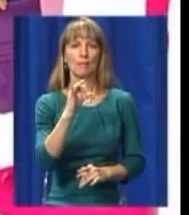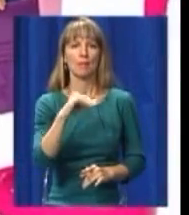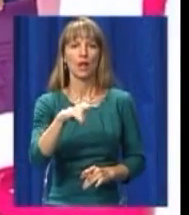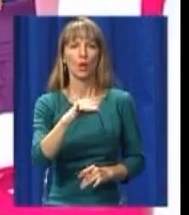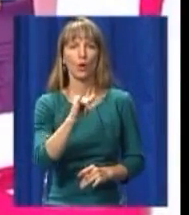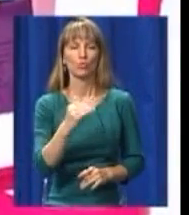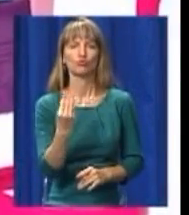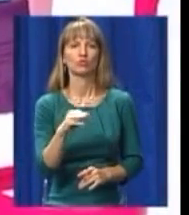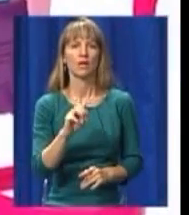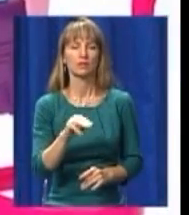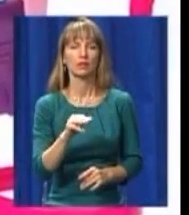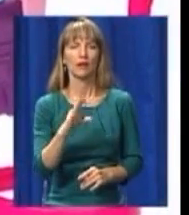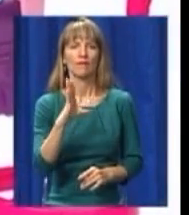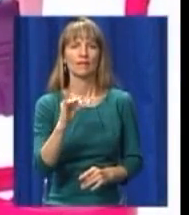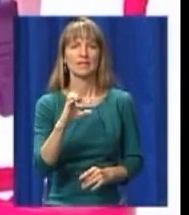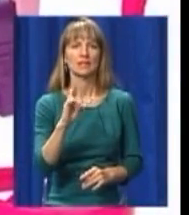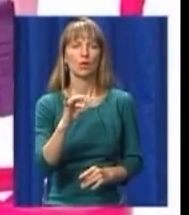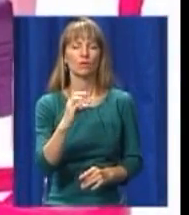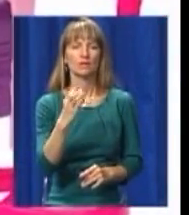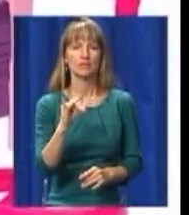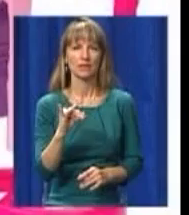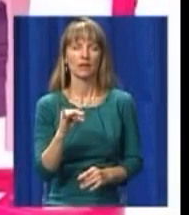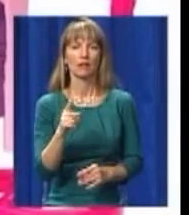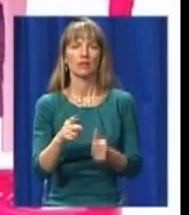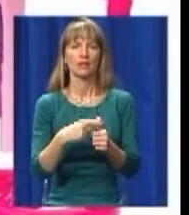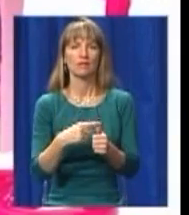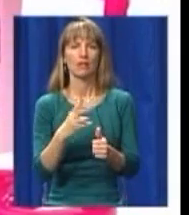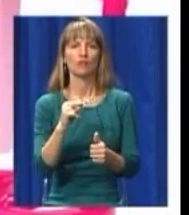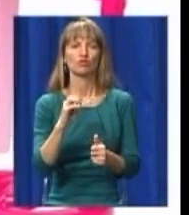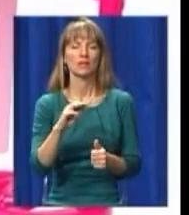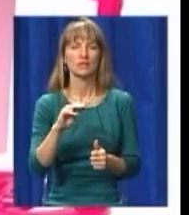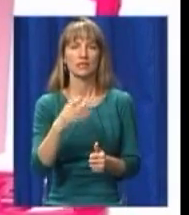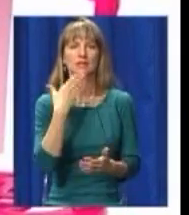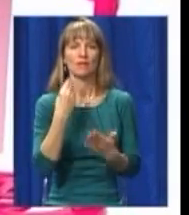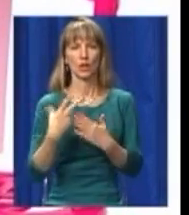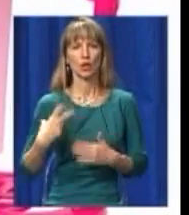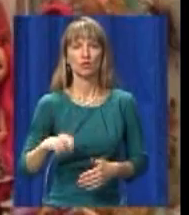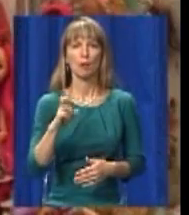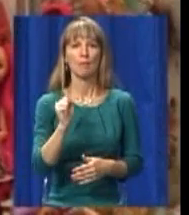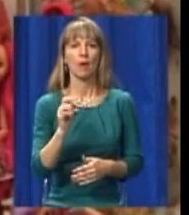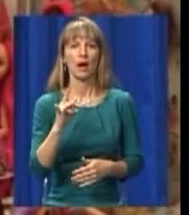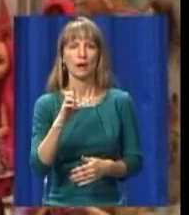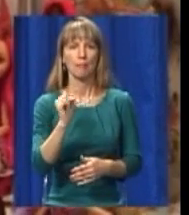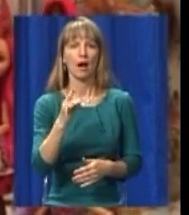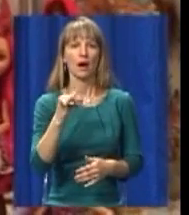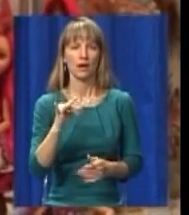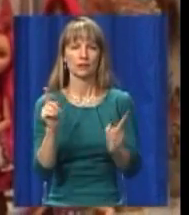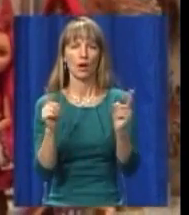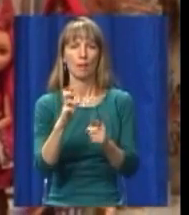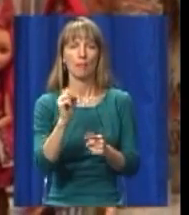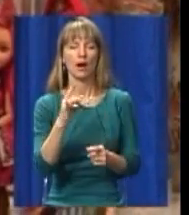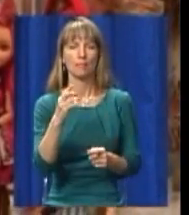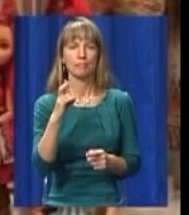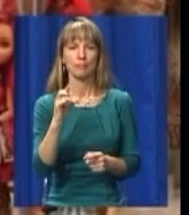штат Вісконсін, по імені Рут Хендлер. Рут назвала її на честь своєї дочки Барбари, скорочено Барбі. Також ляльки